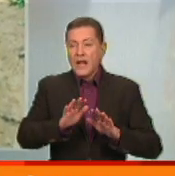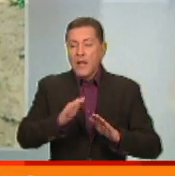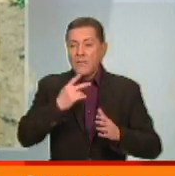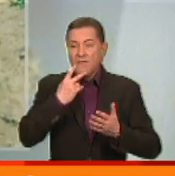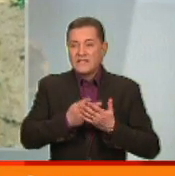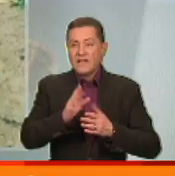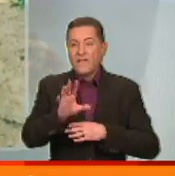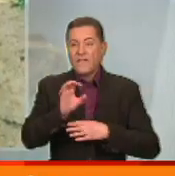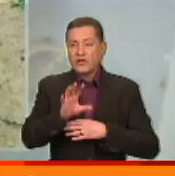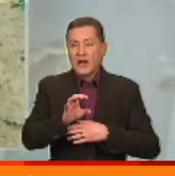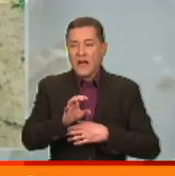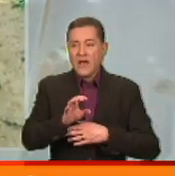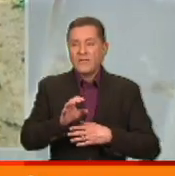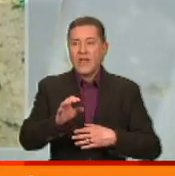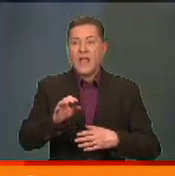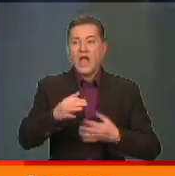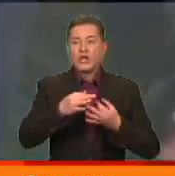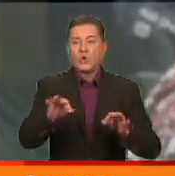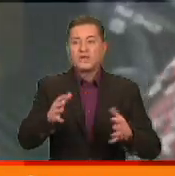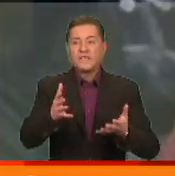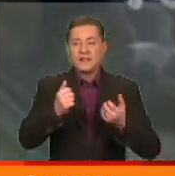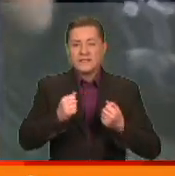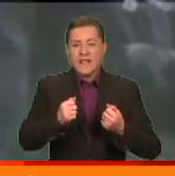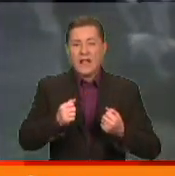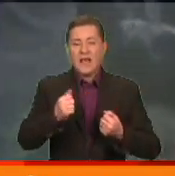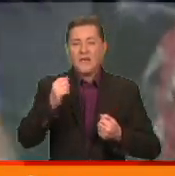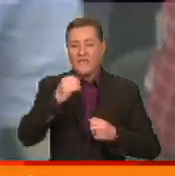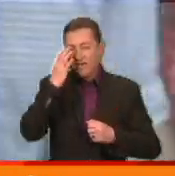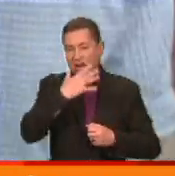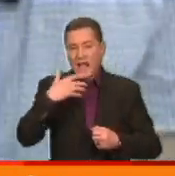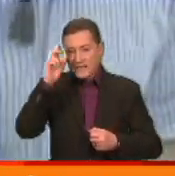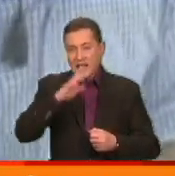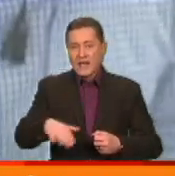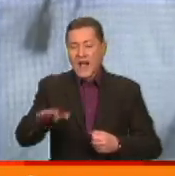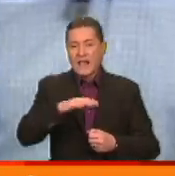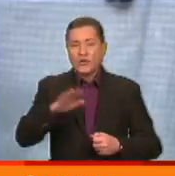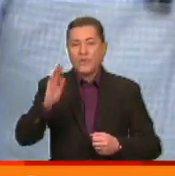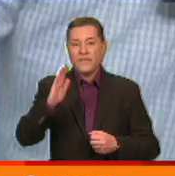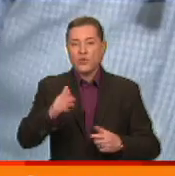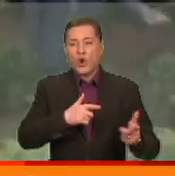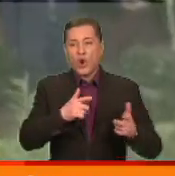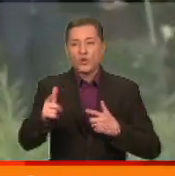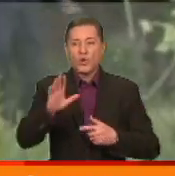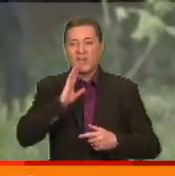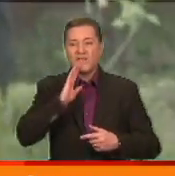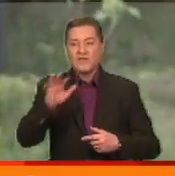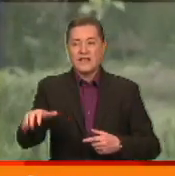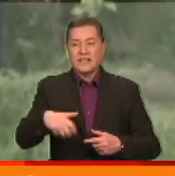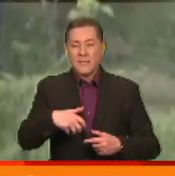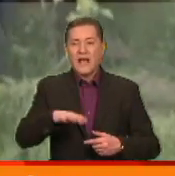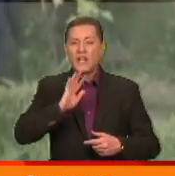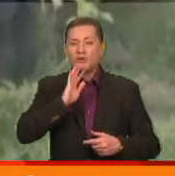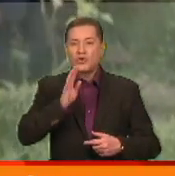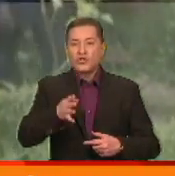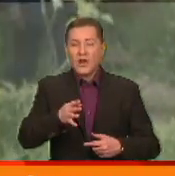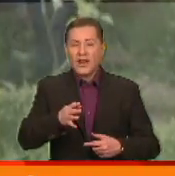з дітьми. Дозвіл Мадонна дістала у суді африканської країни у вівторок, а вже сьогодні готова дівчат забрати.